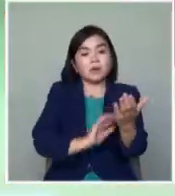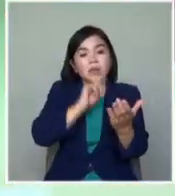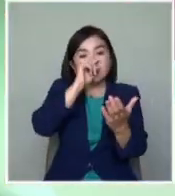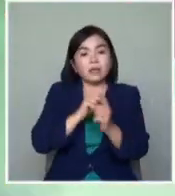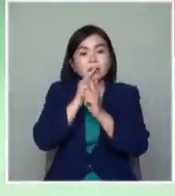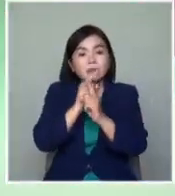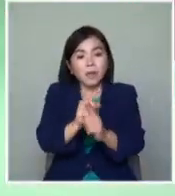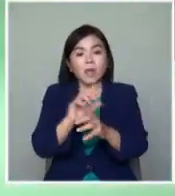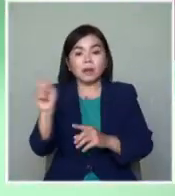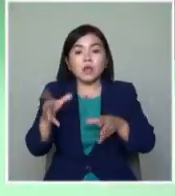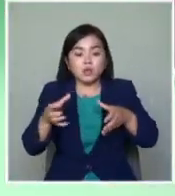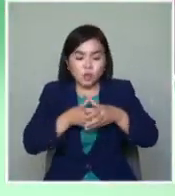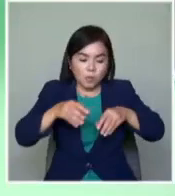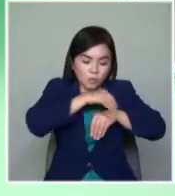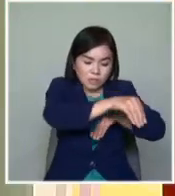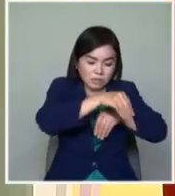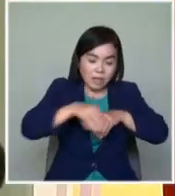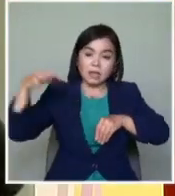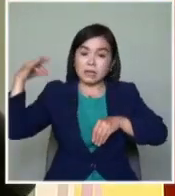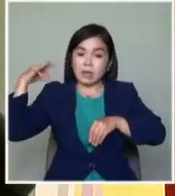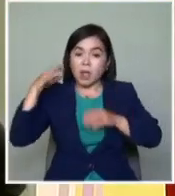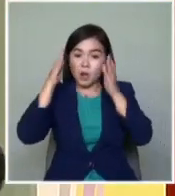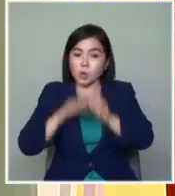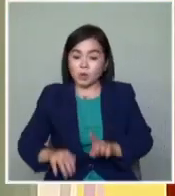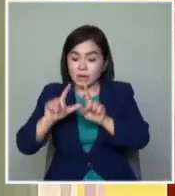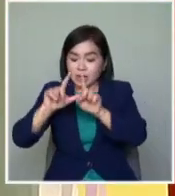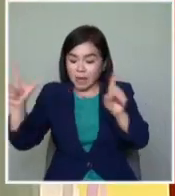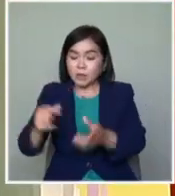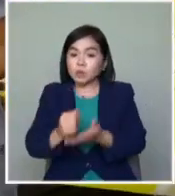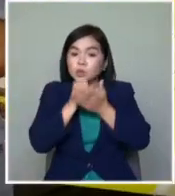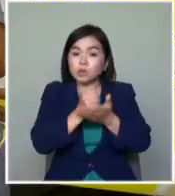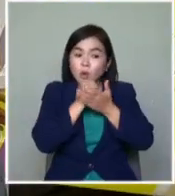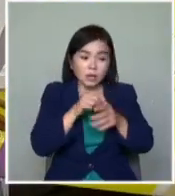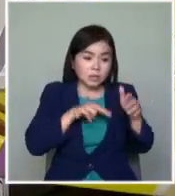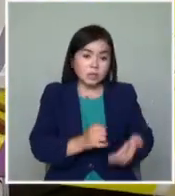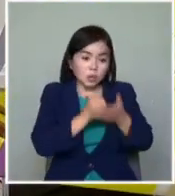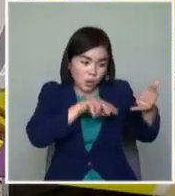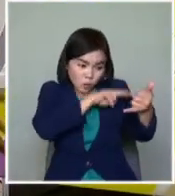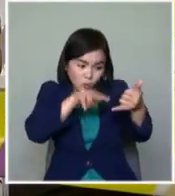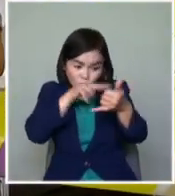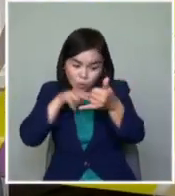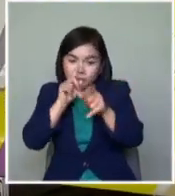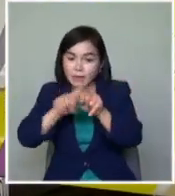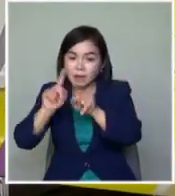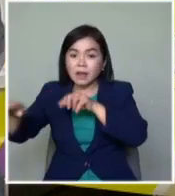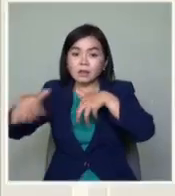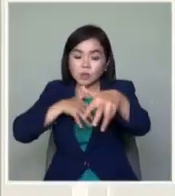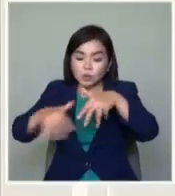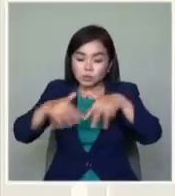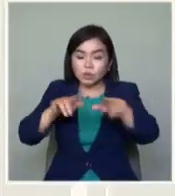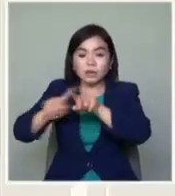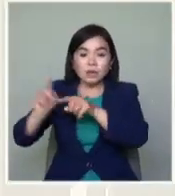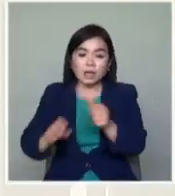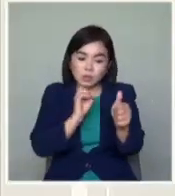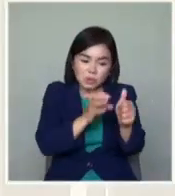ยังมีเครือข่ายอาสาสมัครสาธารณสุขกว่า1ล้านคนที่ทำหน้าที่เป็นหูเป็นตาสอดส่องระบบสาธารณสุขในระดับท้อง